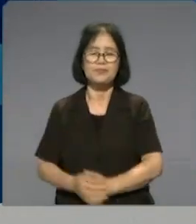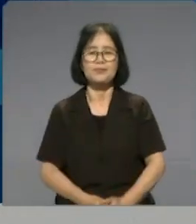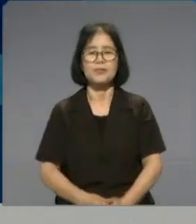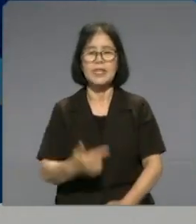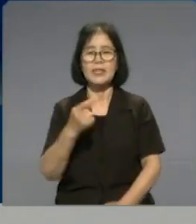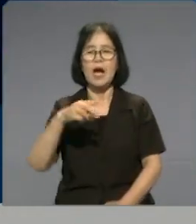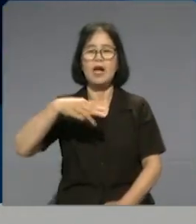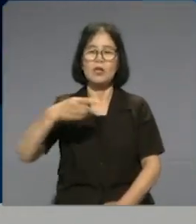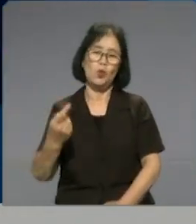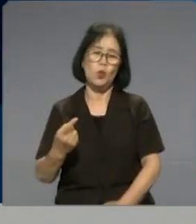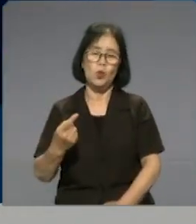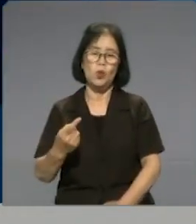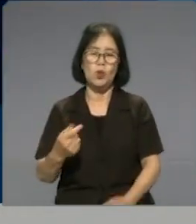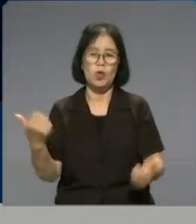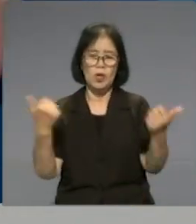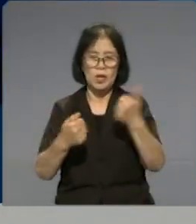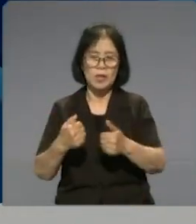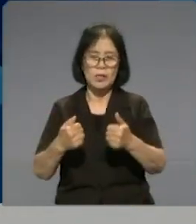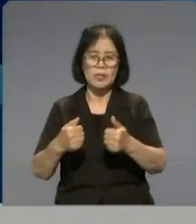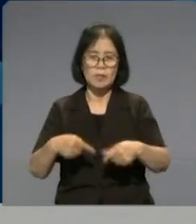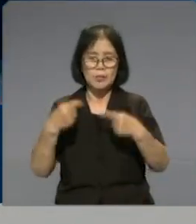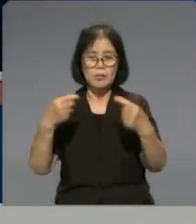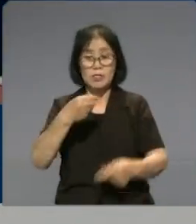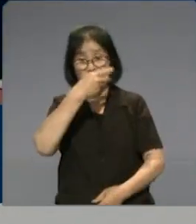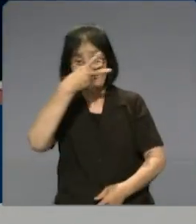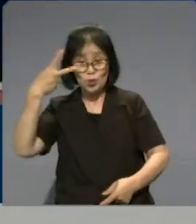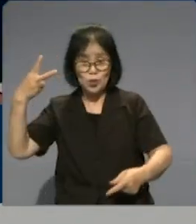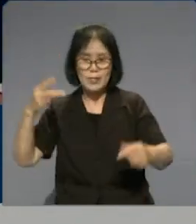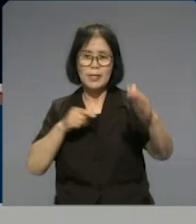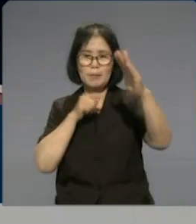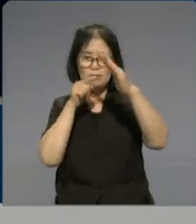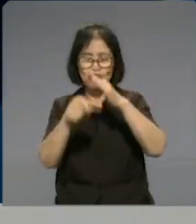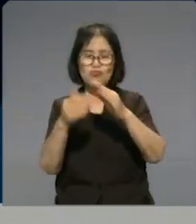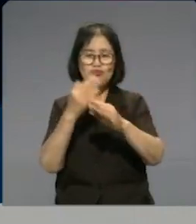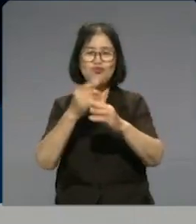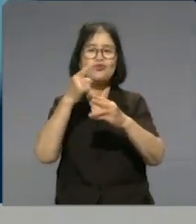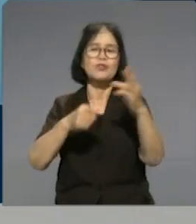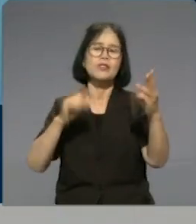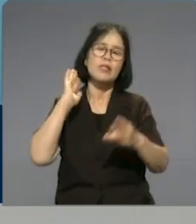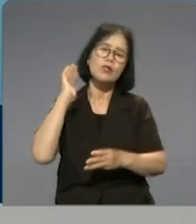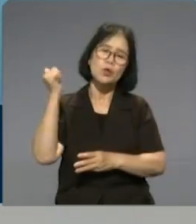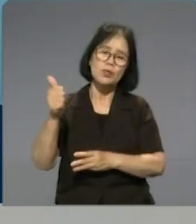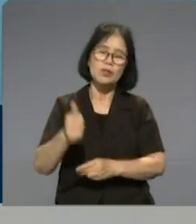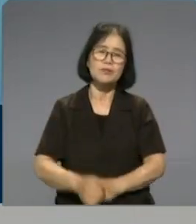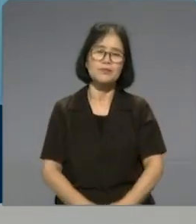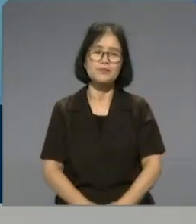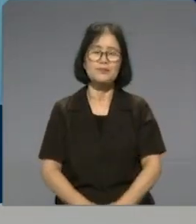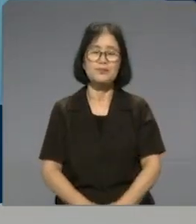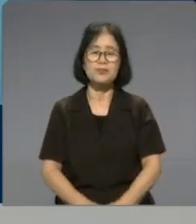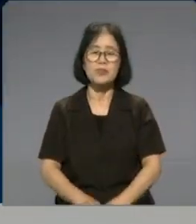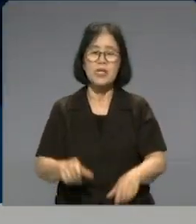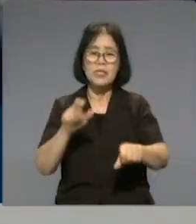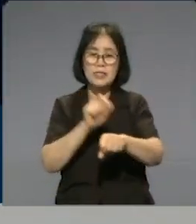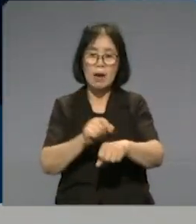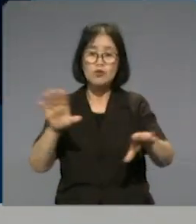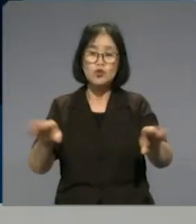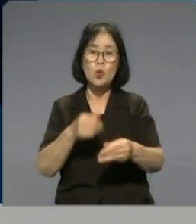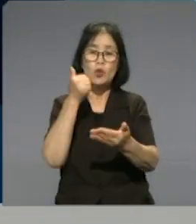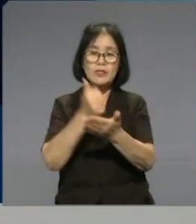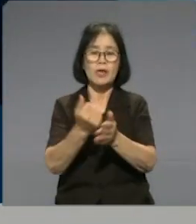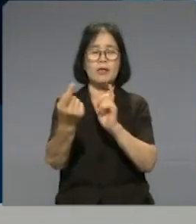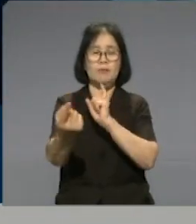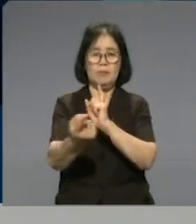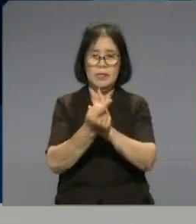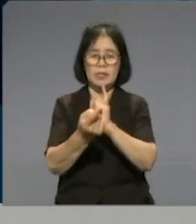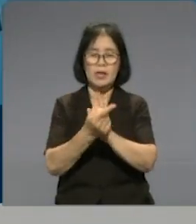북대서양 조약기구 나토 정상회의 참석차 리투아니아를 방문 중인 윤석열 대통령이 옌스 스톨텐베르그 나토 사무총장과